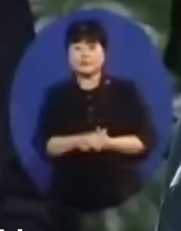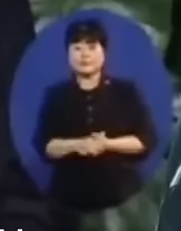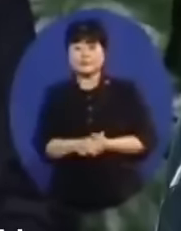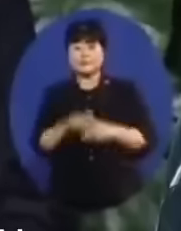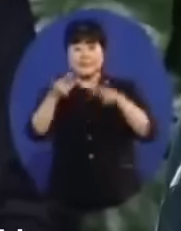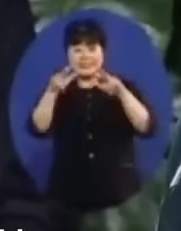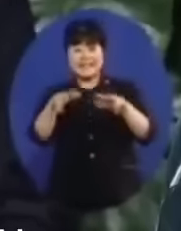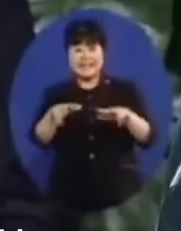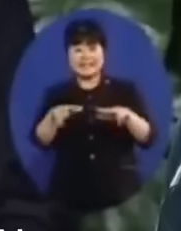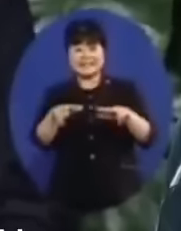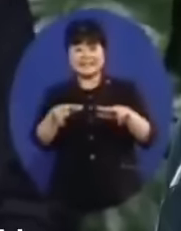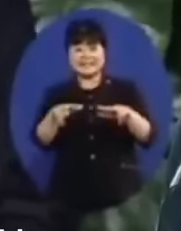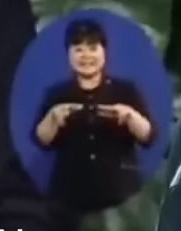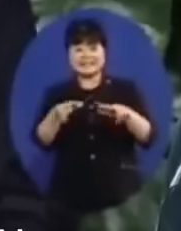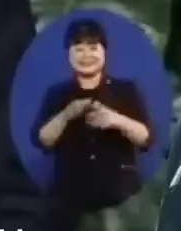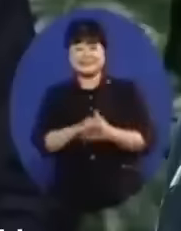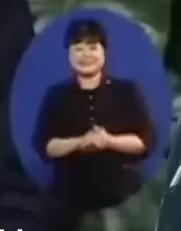이제